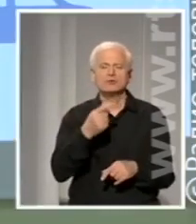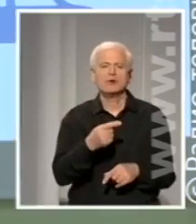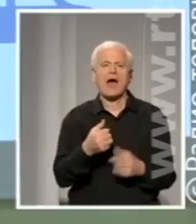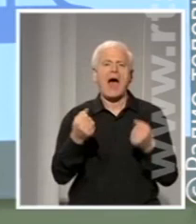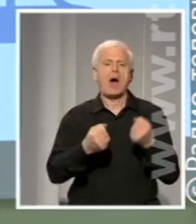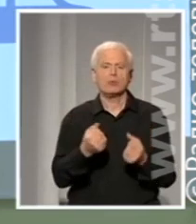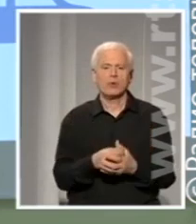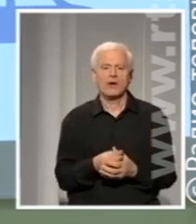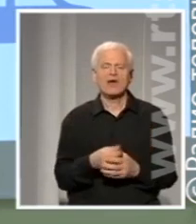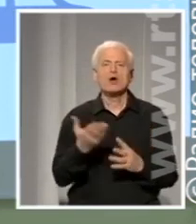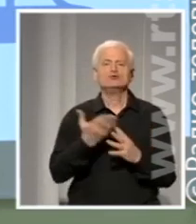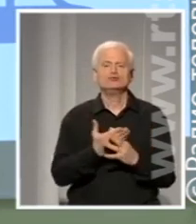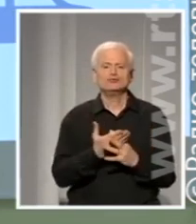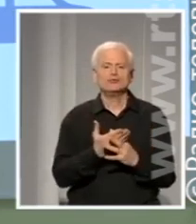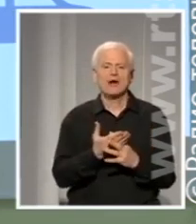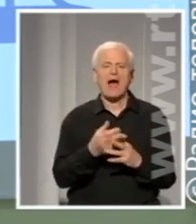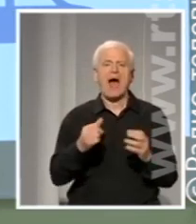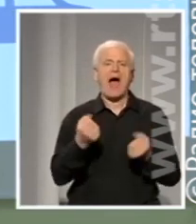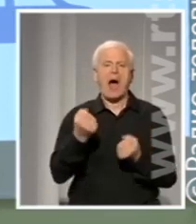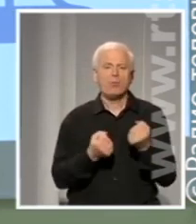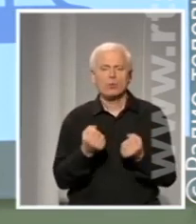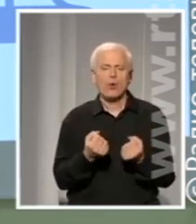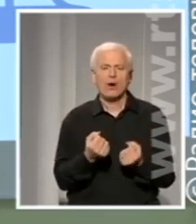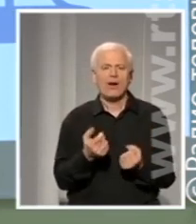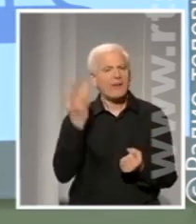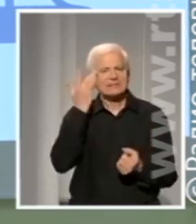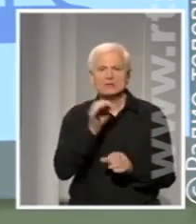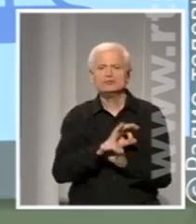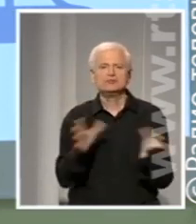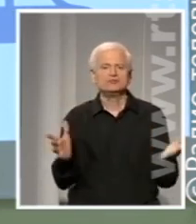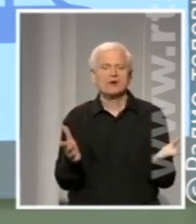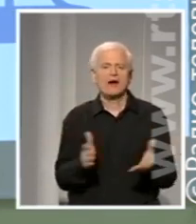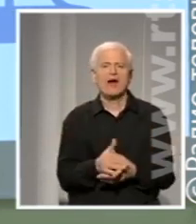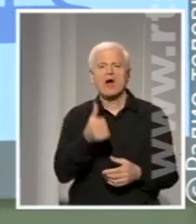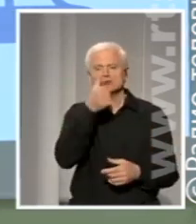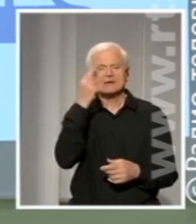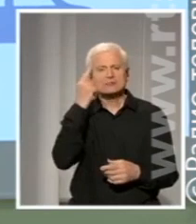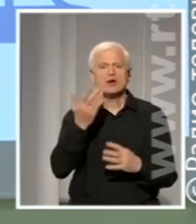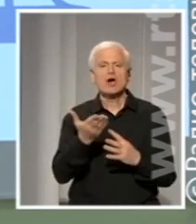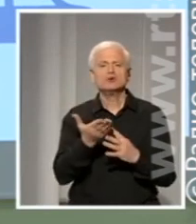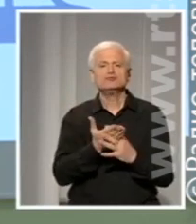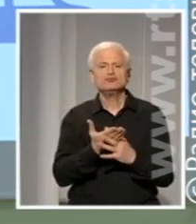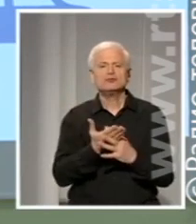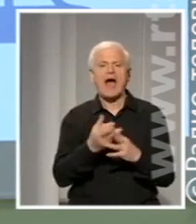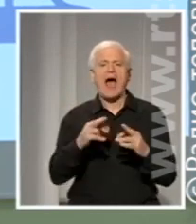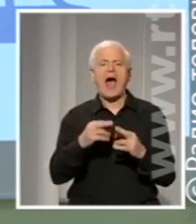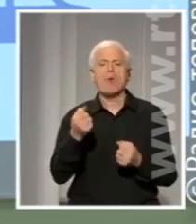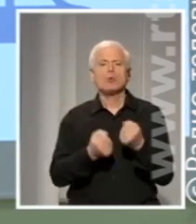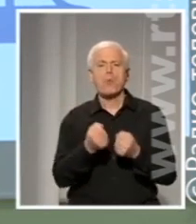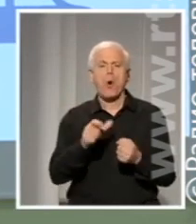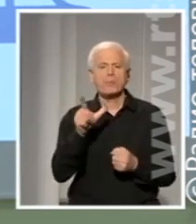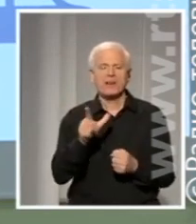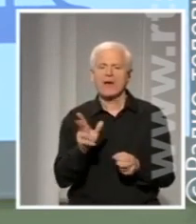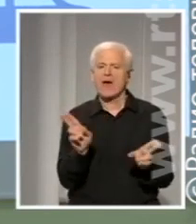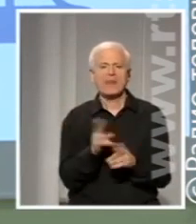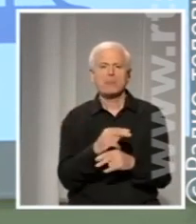auto. Š, auto, ne znači ništa. Ili š, automobil, ne možemo